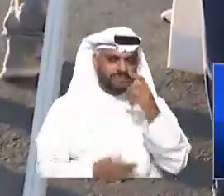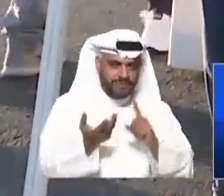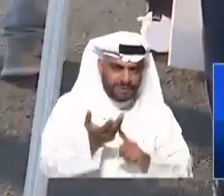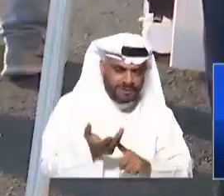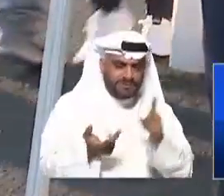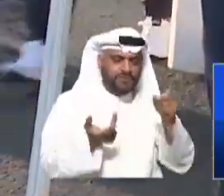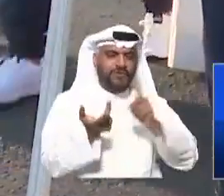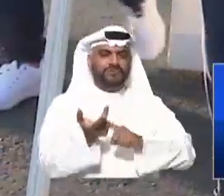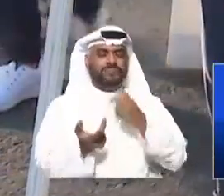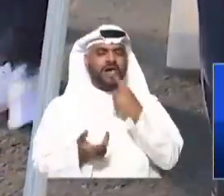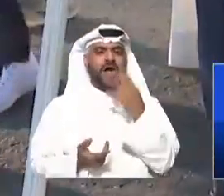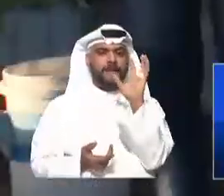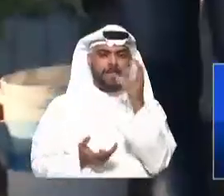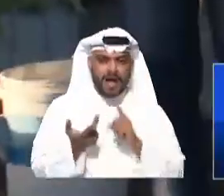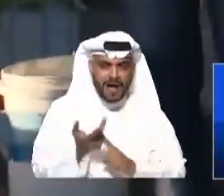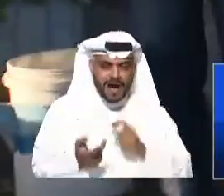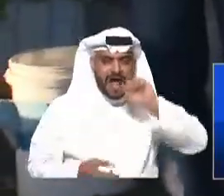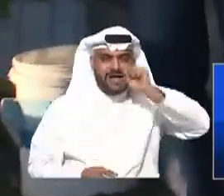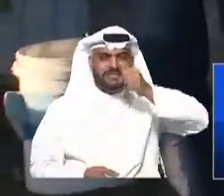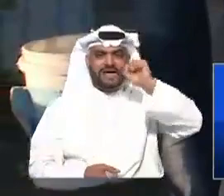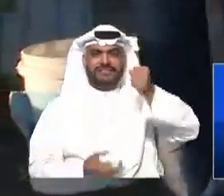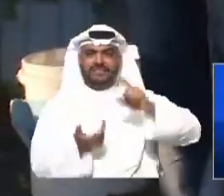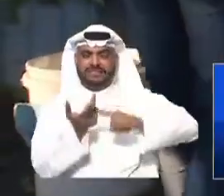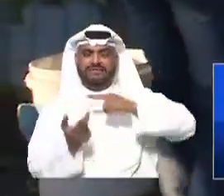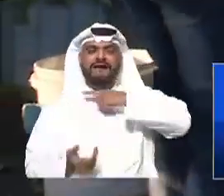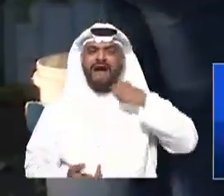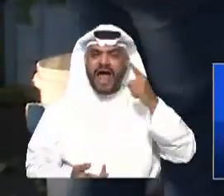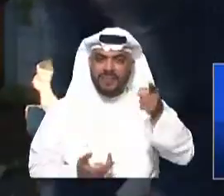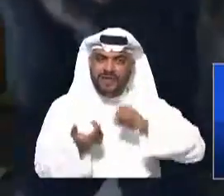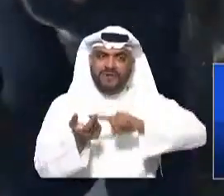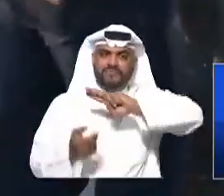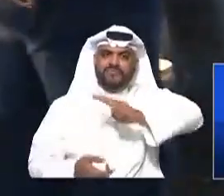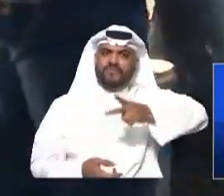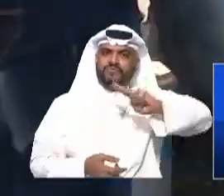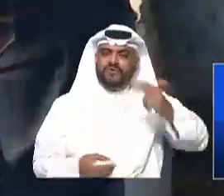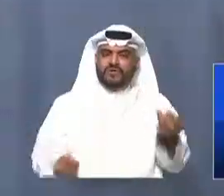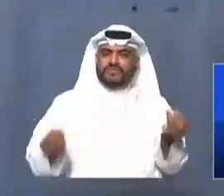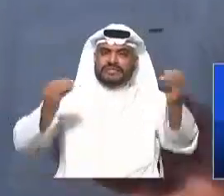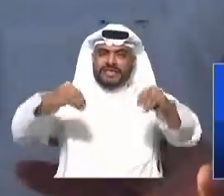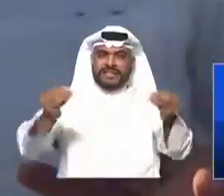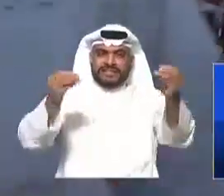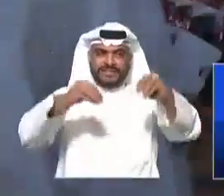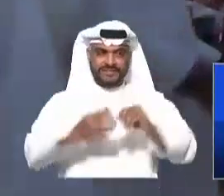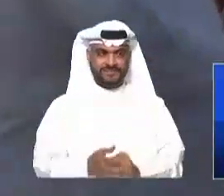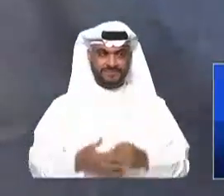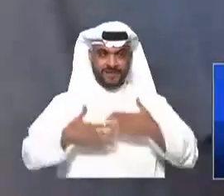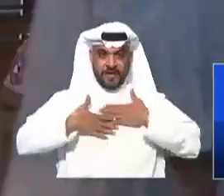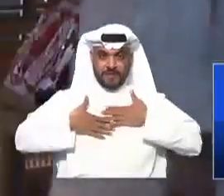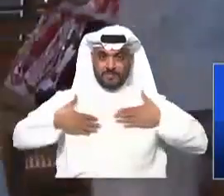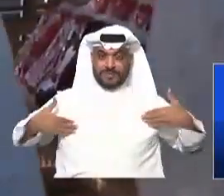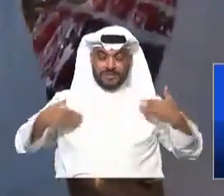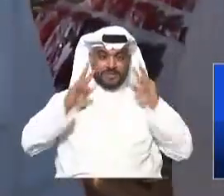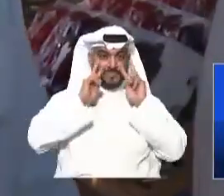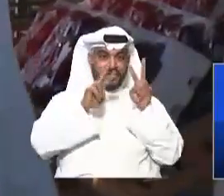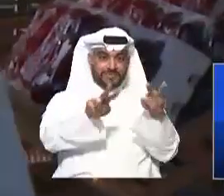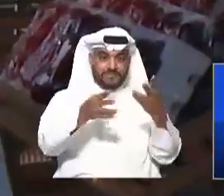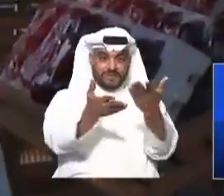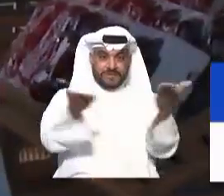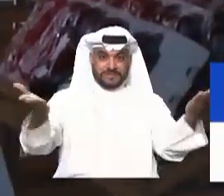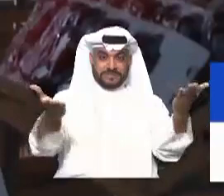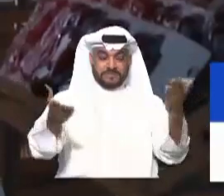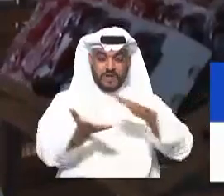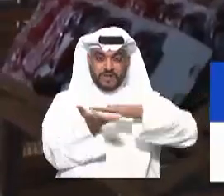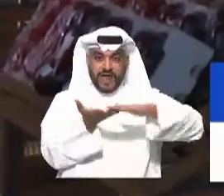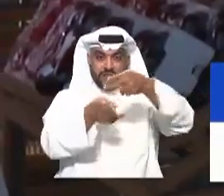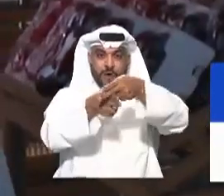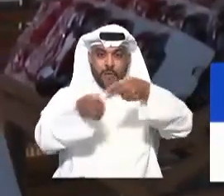الطويل، الأمر الذي سيؤدي إلى تطوير ونمو أعمال الزراعة في البلاد. شفنا شيء مشرف بالنسبة لديرتنا،